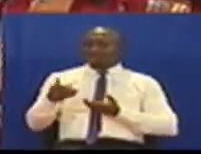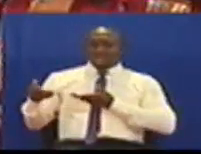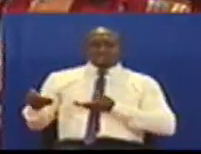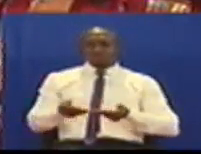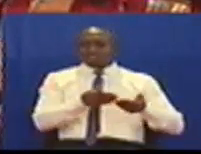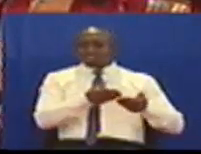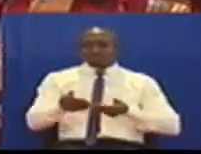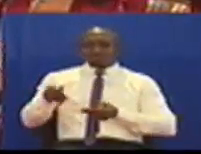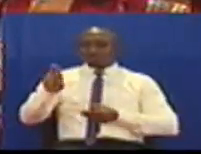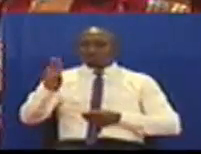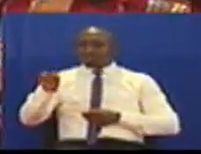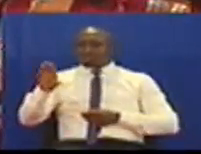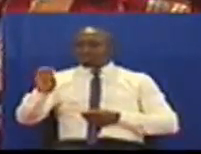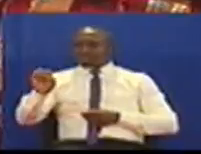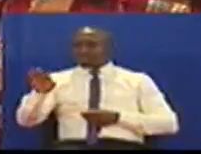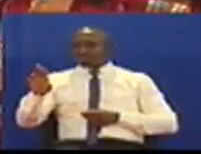ya